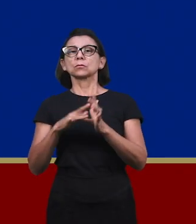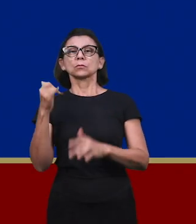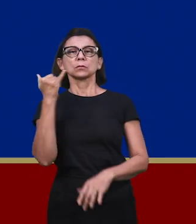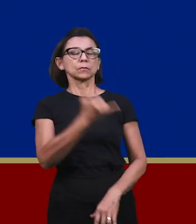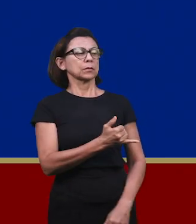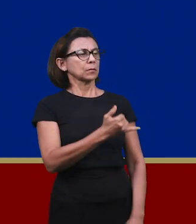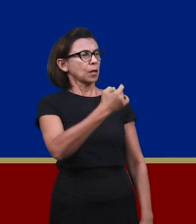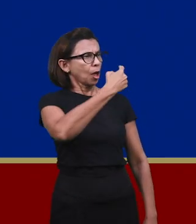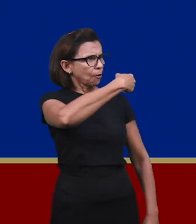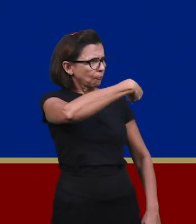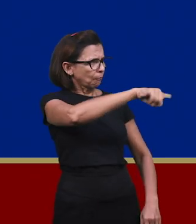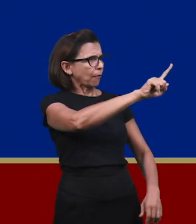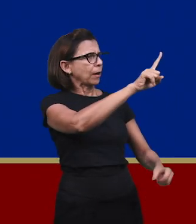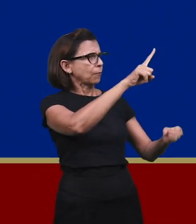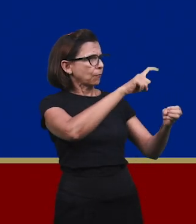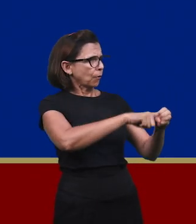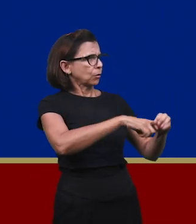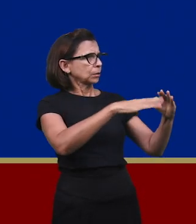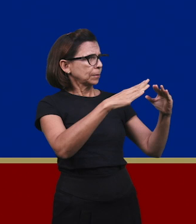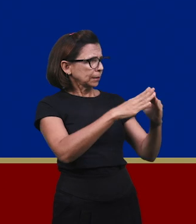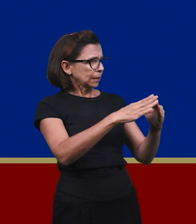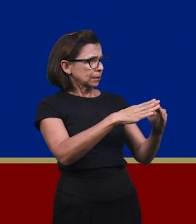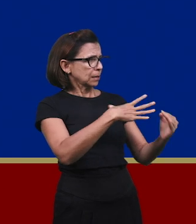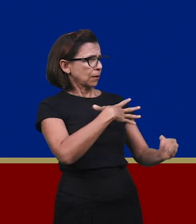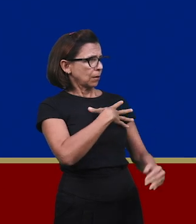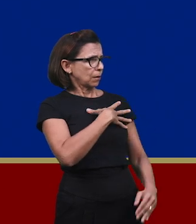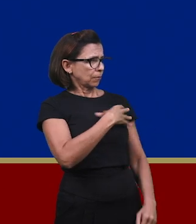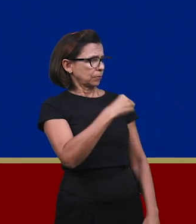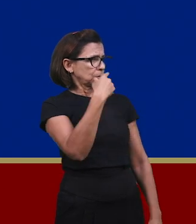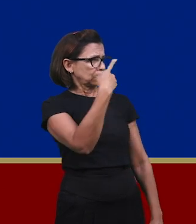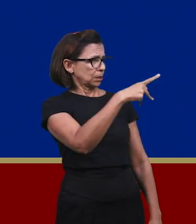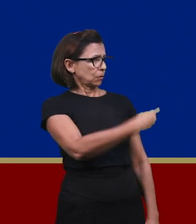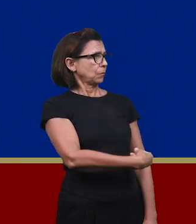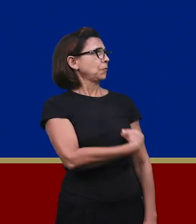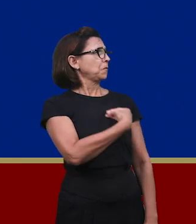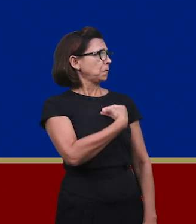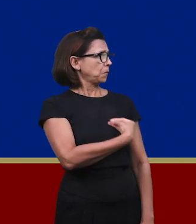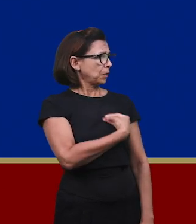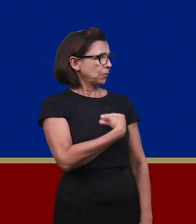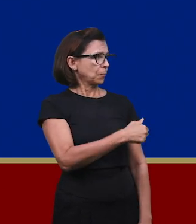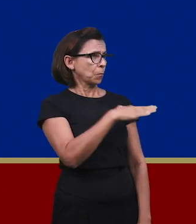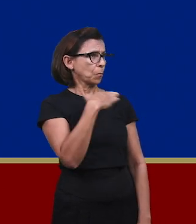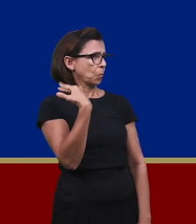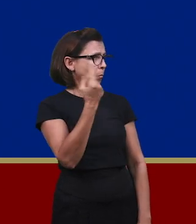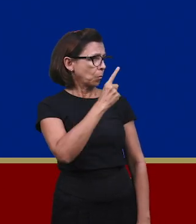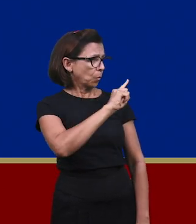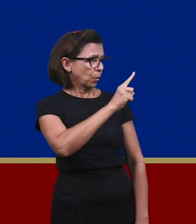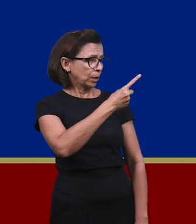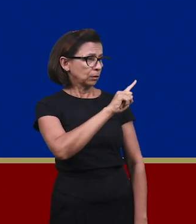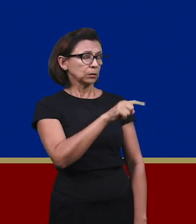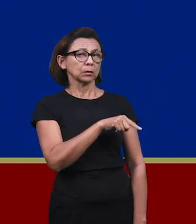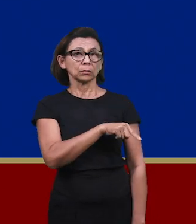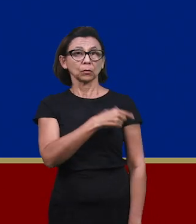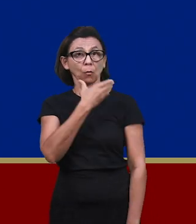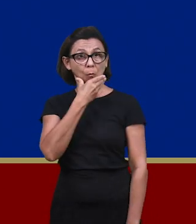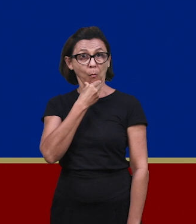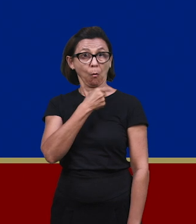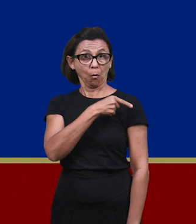l'homme, regardez bien, l'homme a cru dans la parole que Jésus lui avait dit, il est